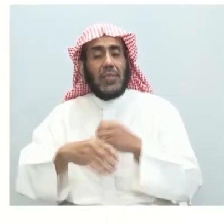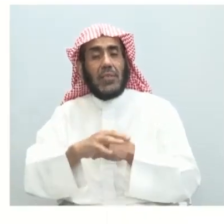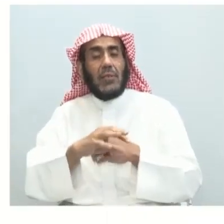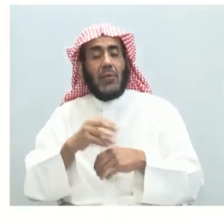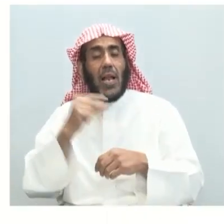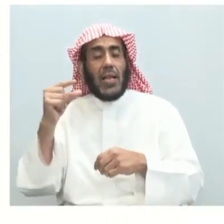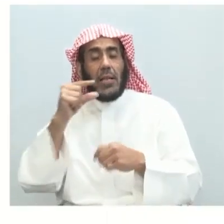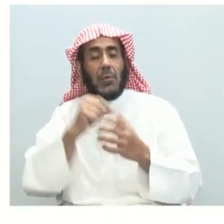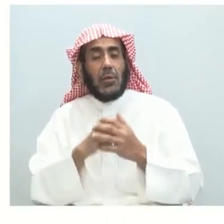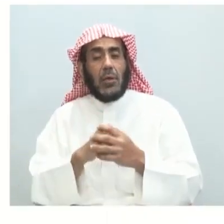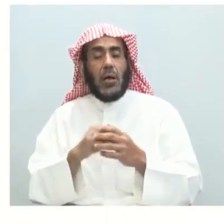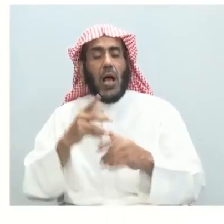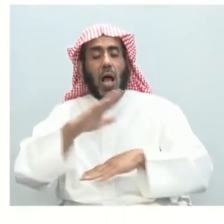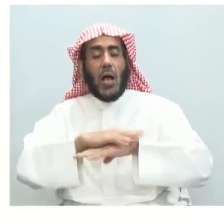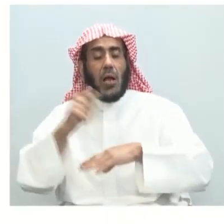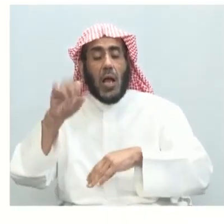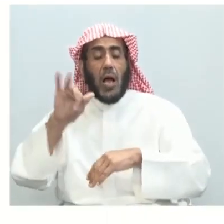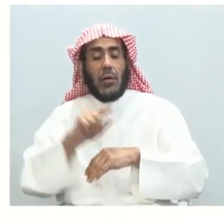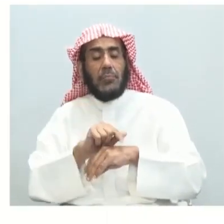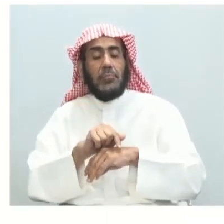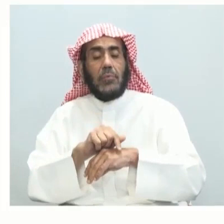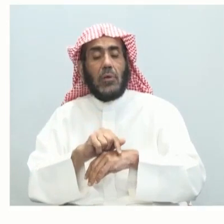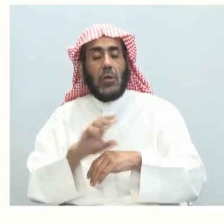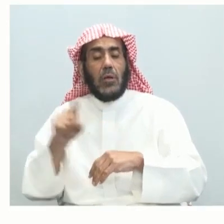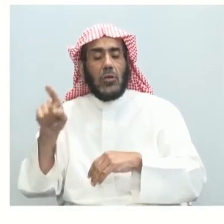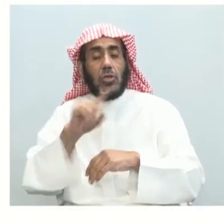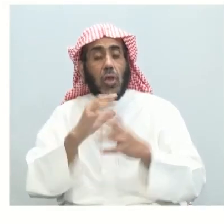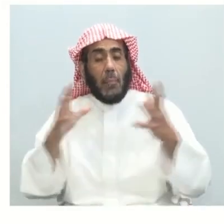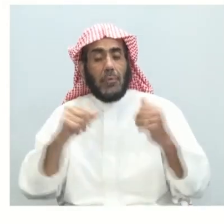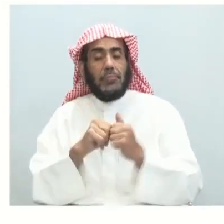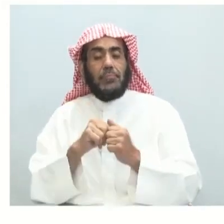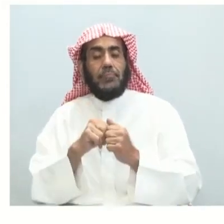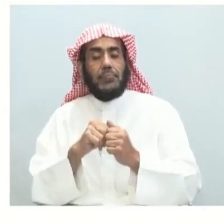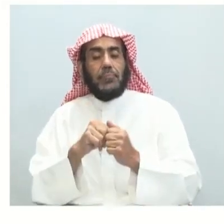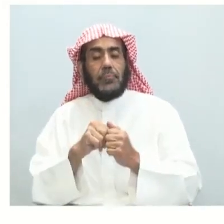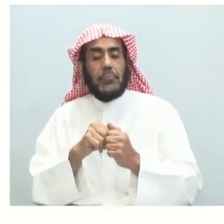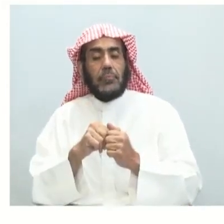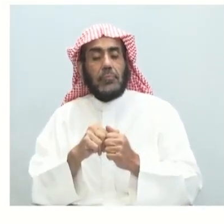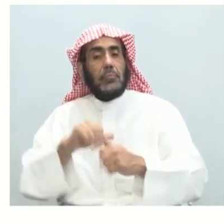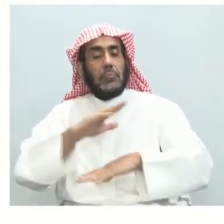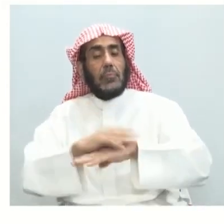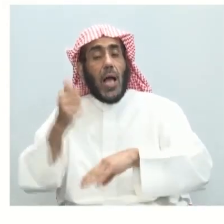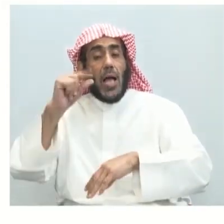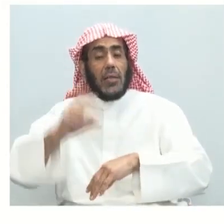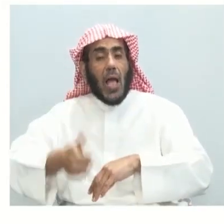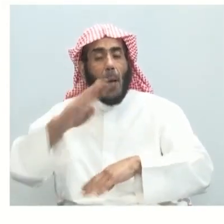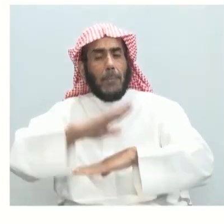الكلمات اخلاق احسنتم جمع اداب